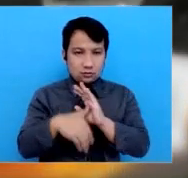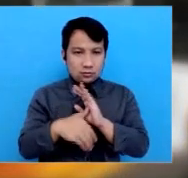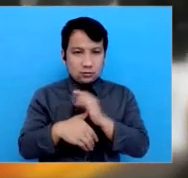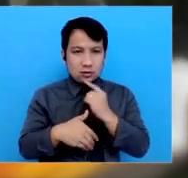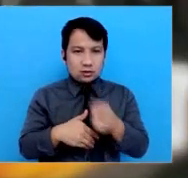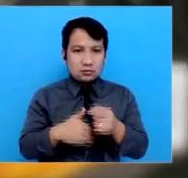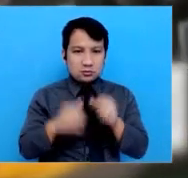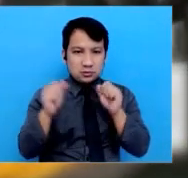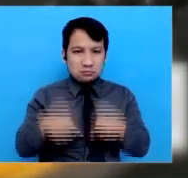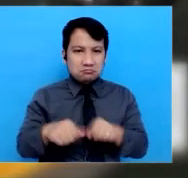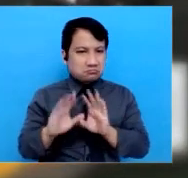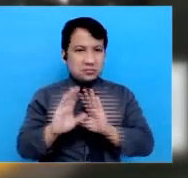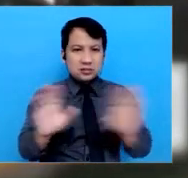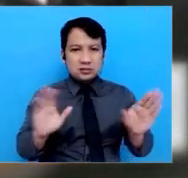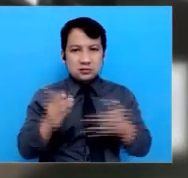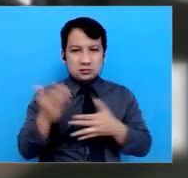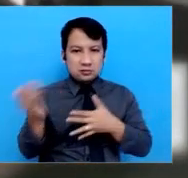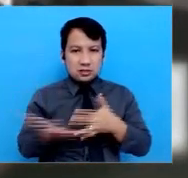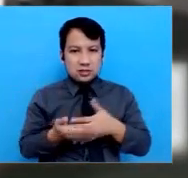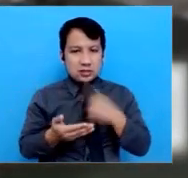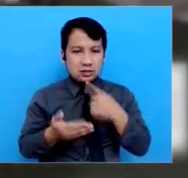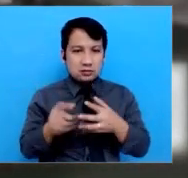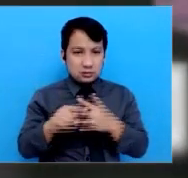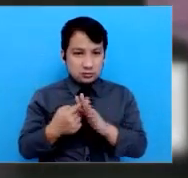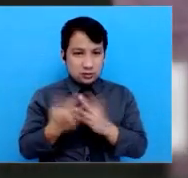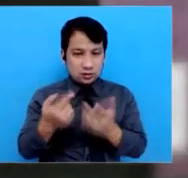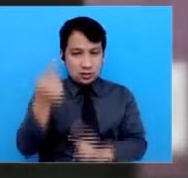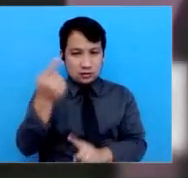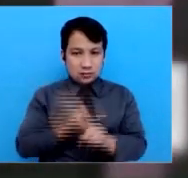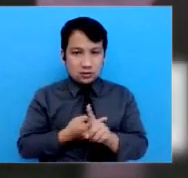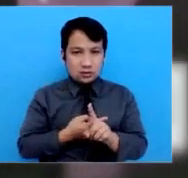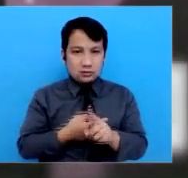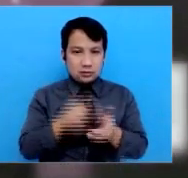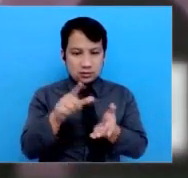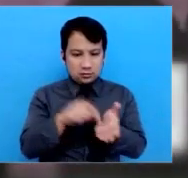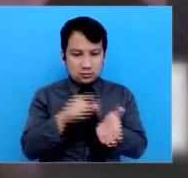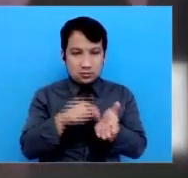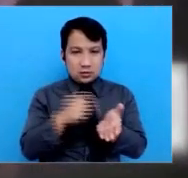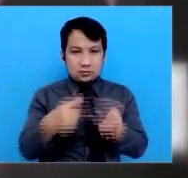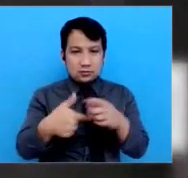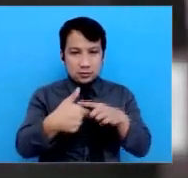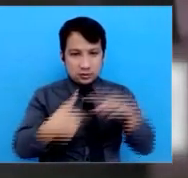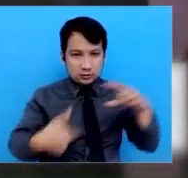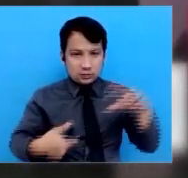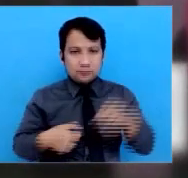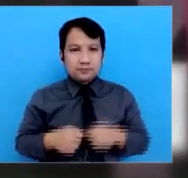posibleng hindi na ito umabot dahil sisimulan na ngayong buwan ang pag-imprenta ng balota.